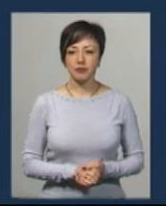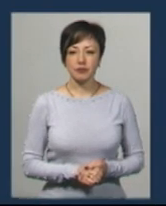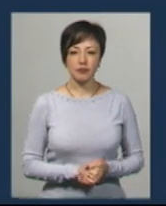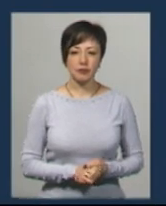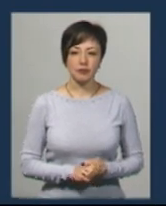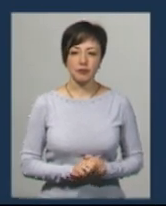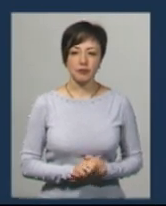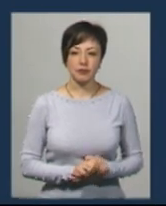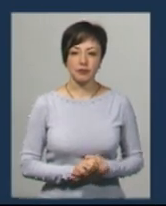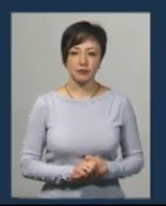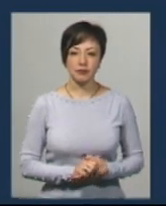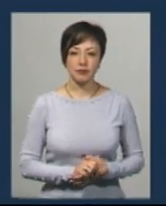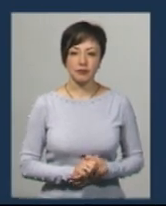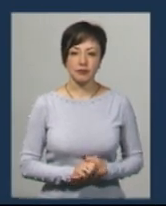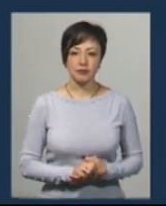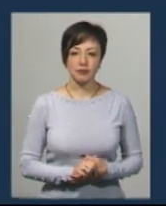Музика